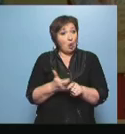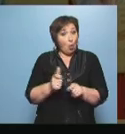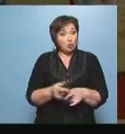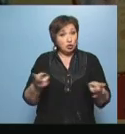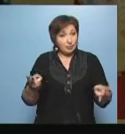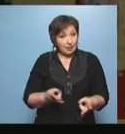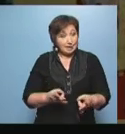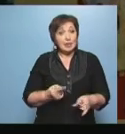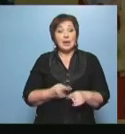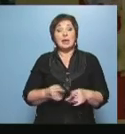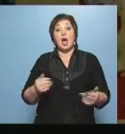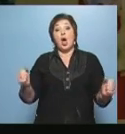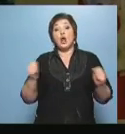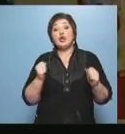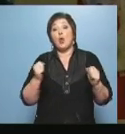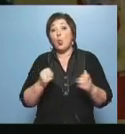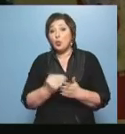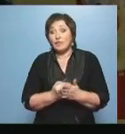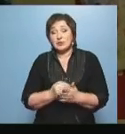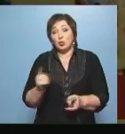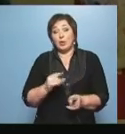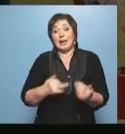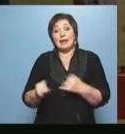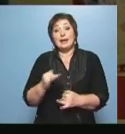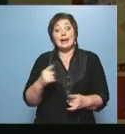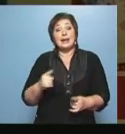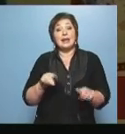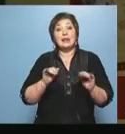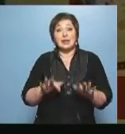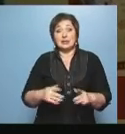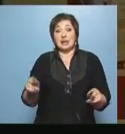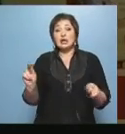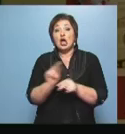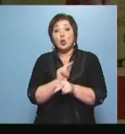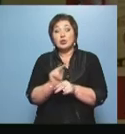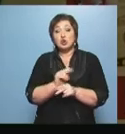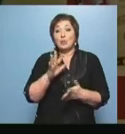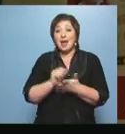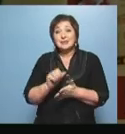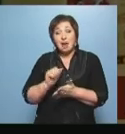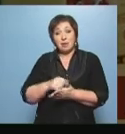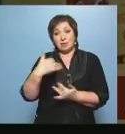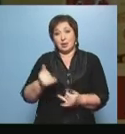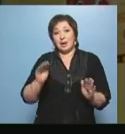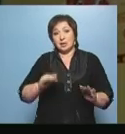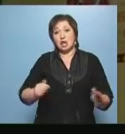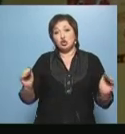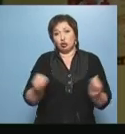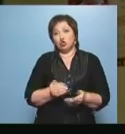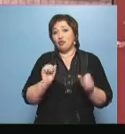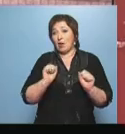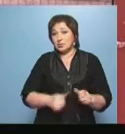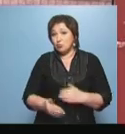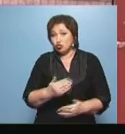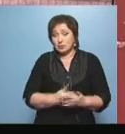третий урок физкультуры, это и неурочная деятельность, это и коррекционные занятия вот как раз для детей с ограниченными возможностями